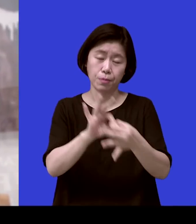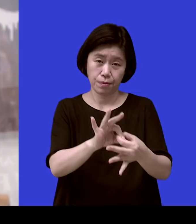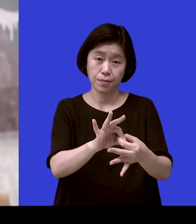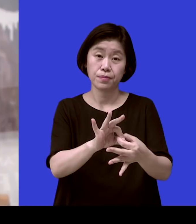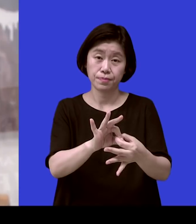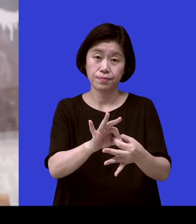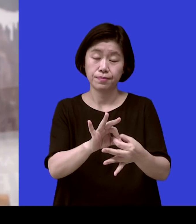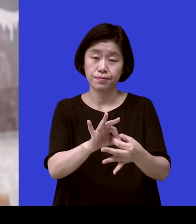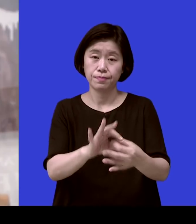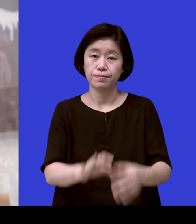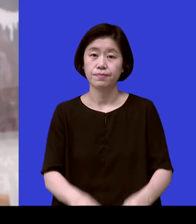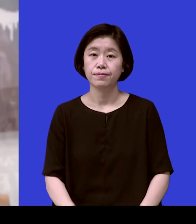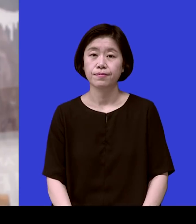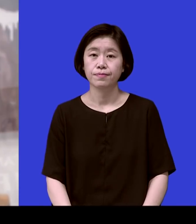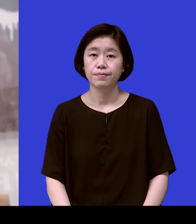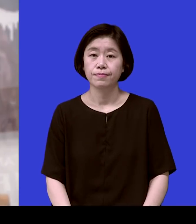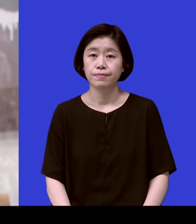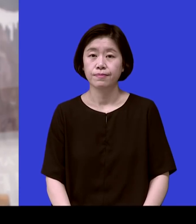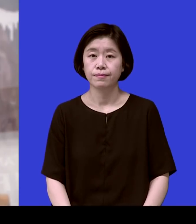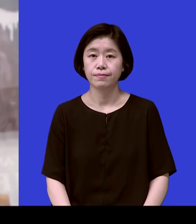정말